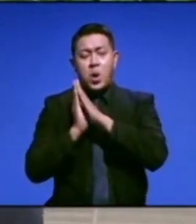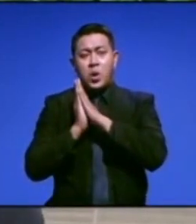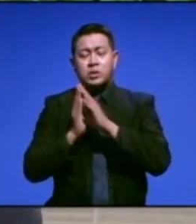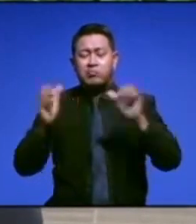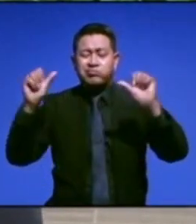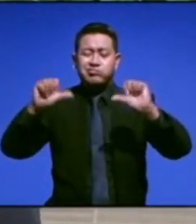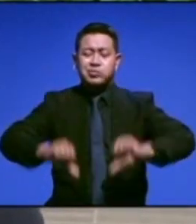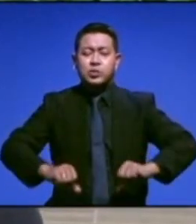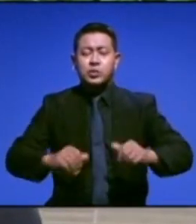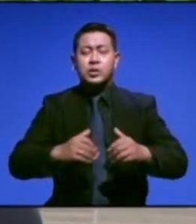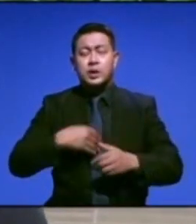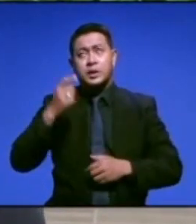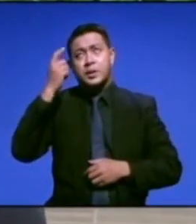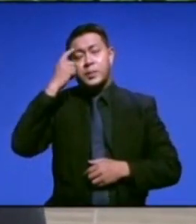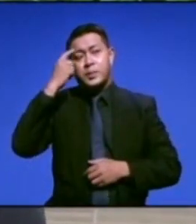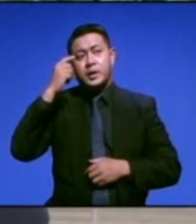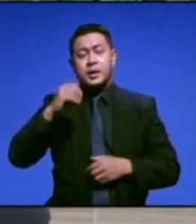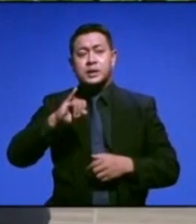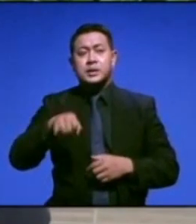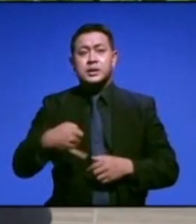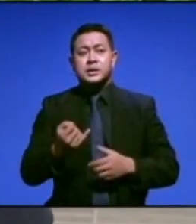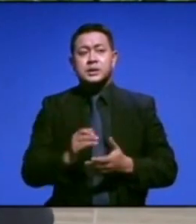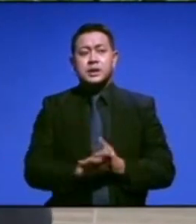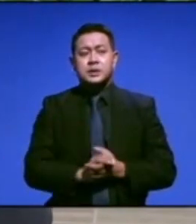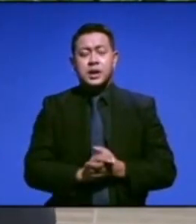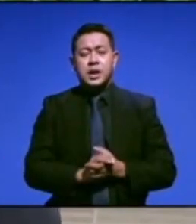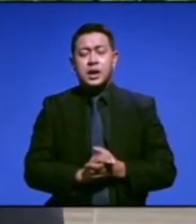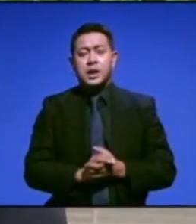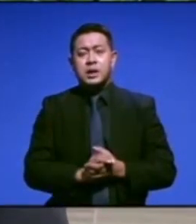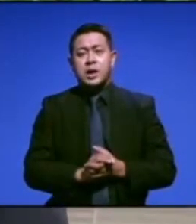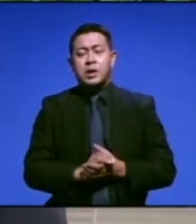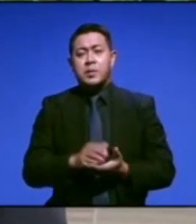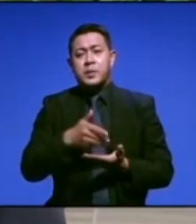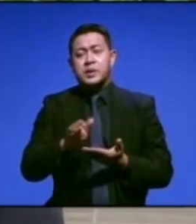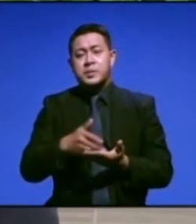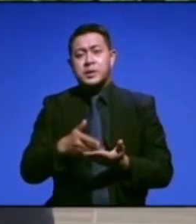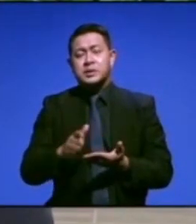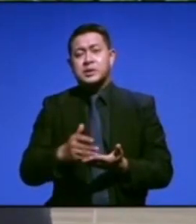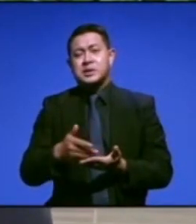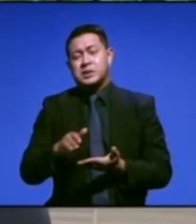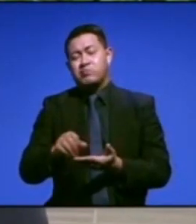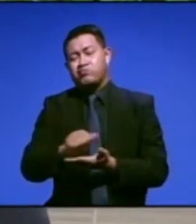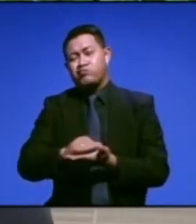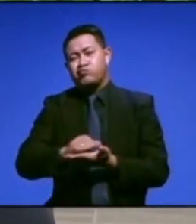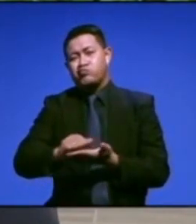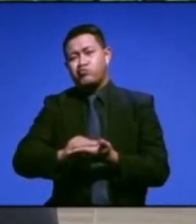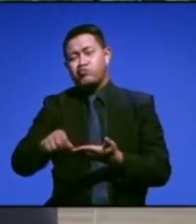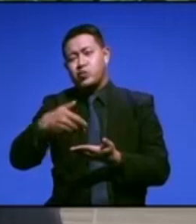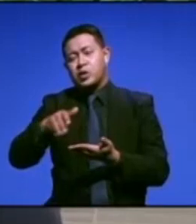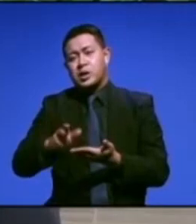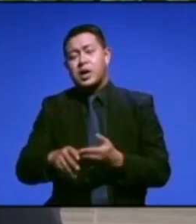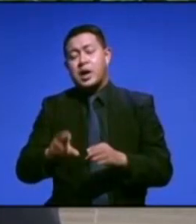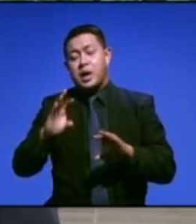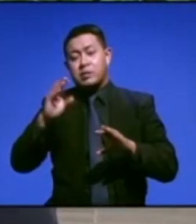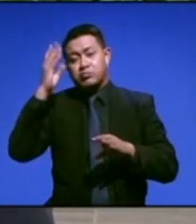drop. Yaudah kenapa kita nggak bikin nih jasa general cleaning di mana staf yang membersihkan adalah staf